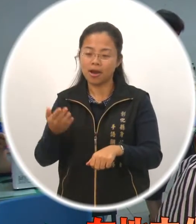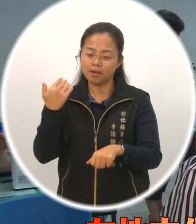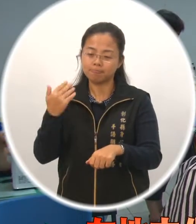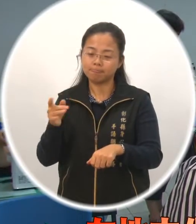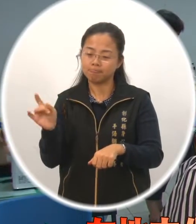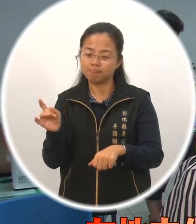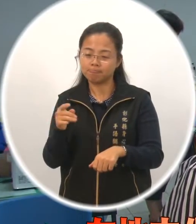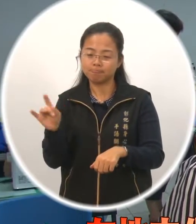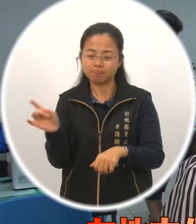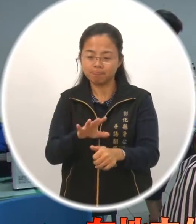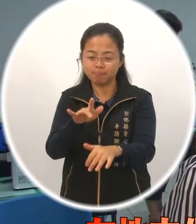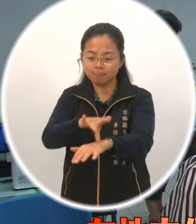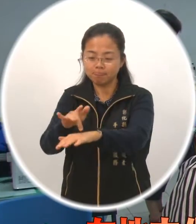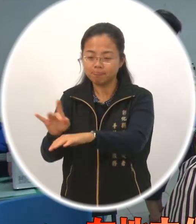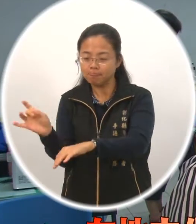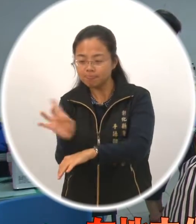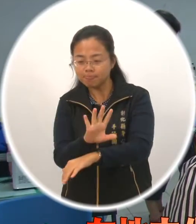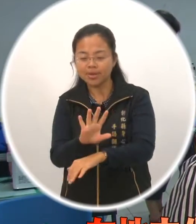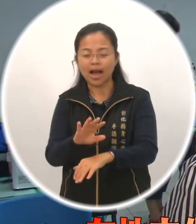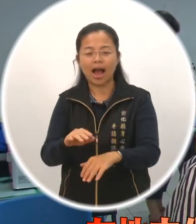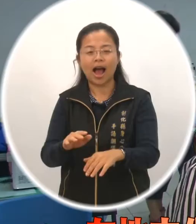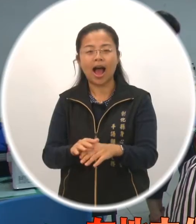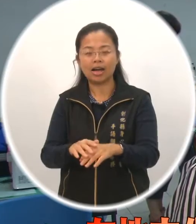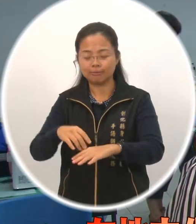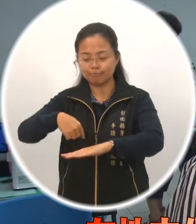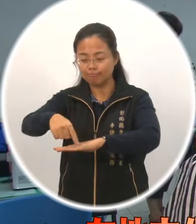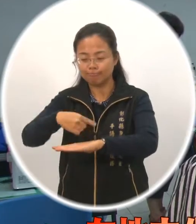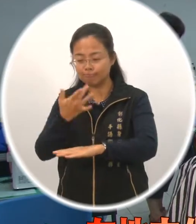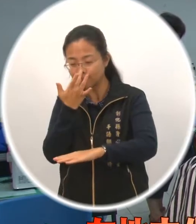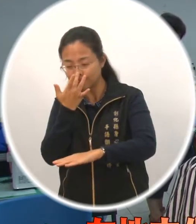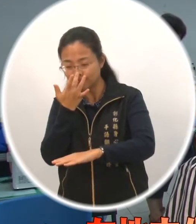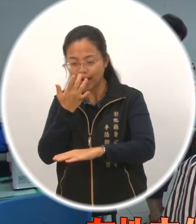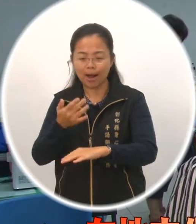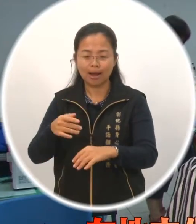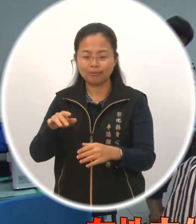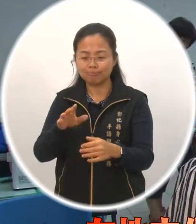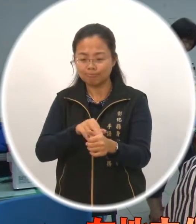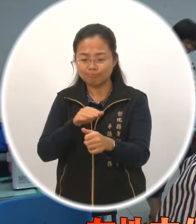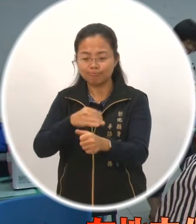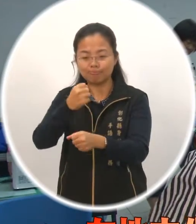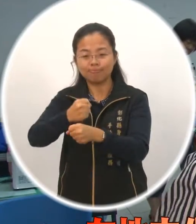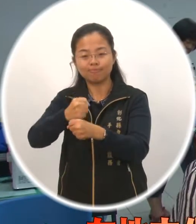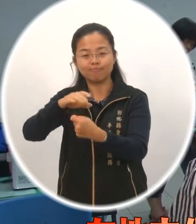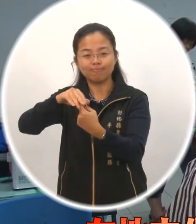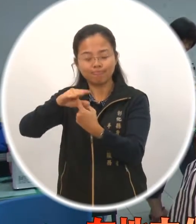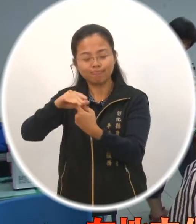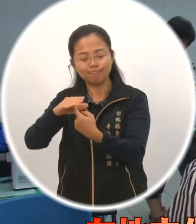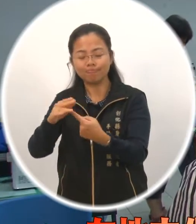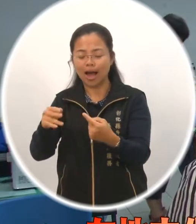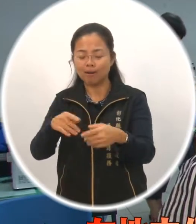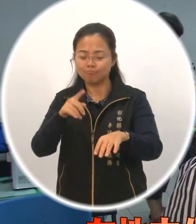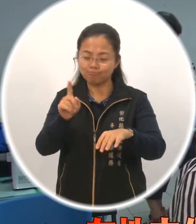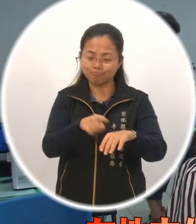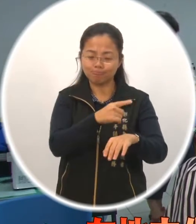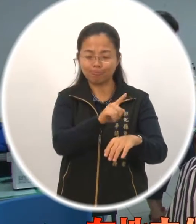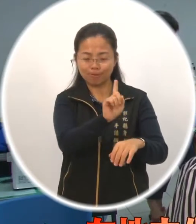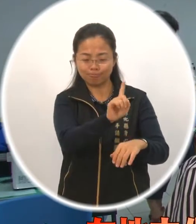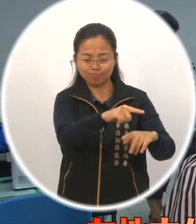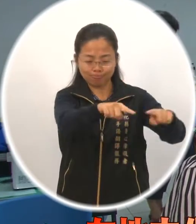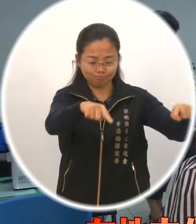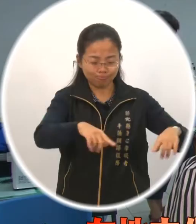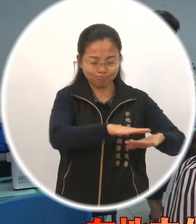会踩缝纫机，然后来做这个雨伞怎么去完成，就从一块布